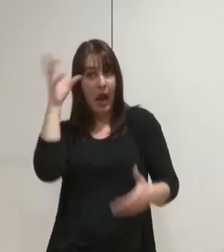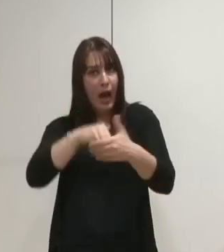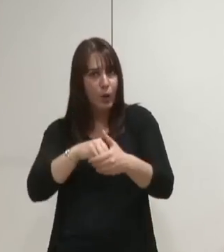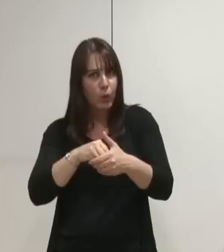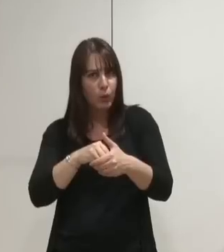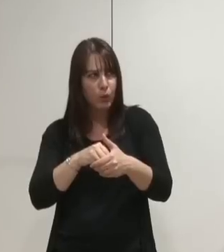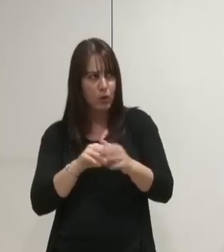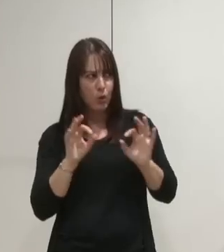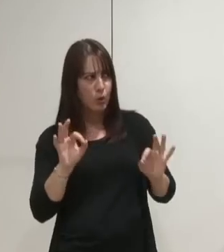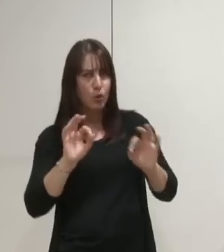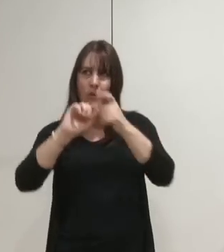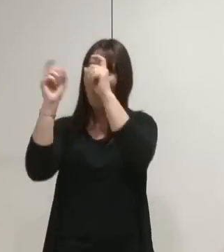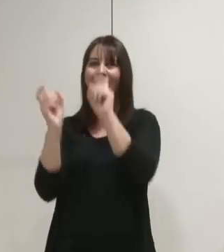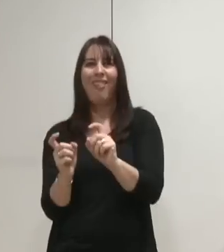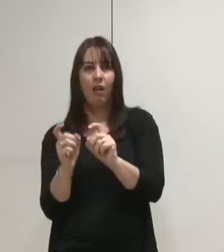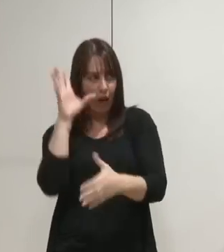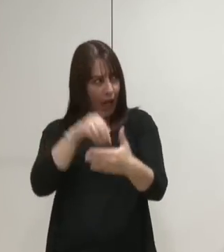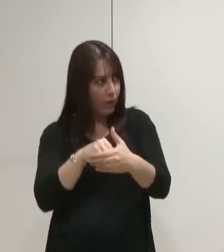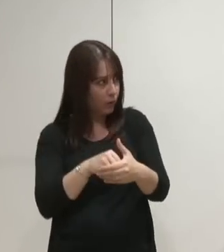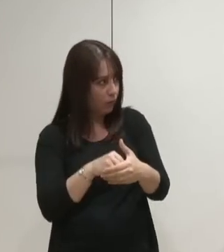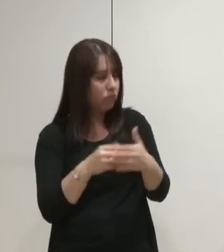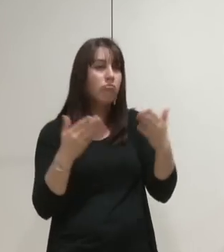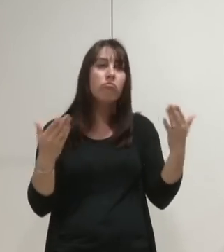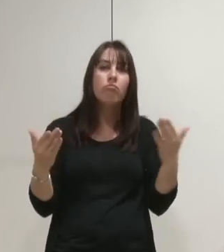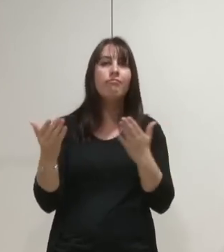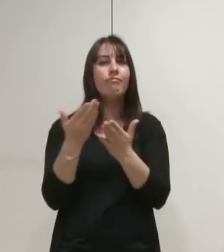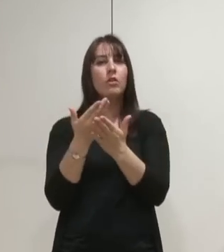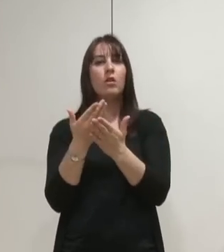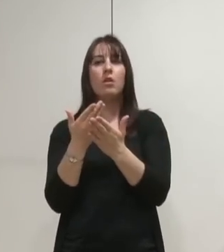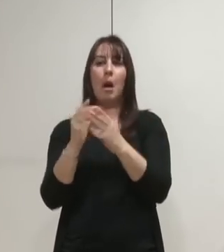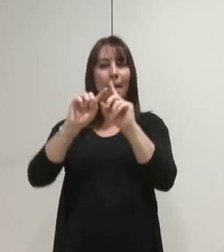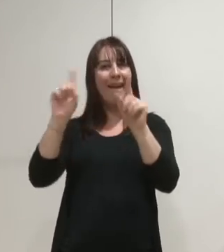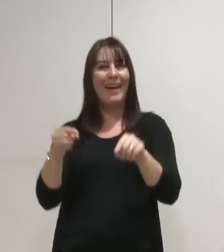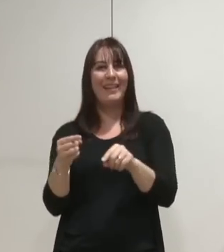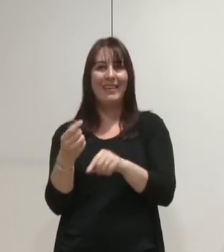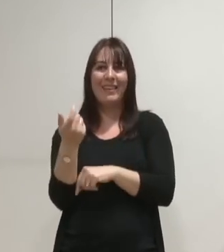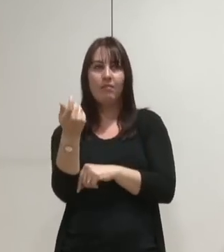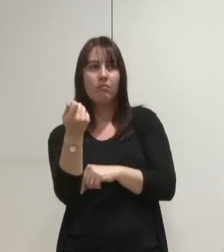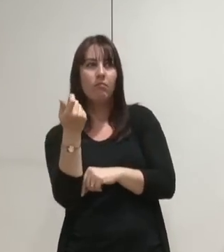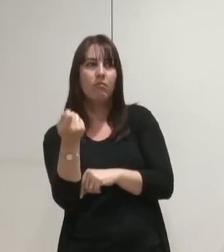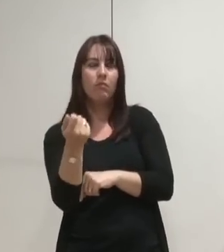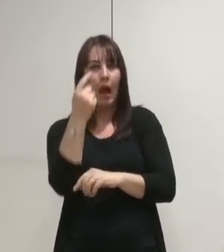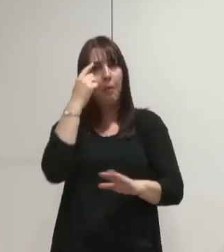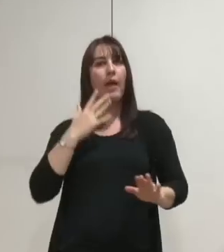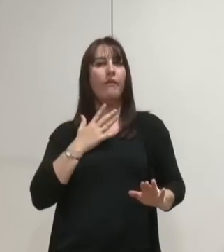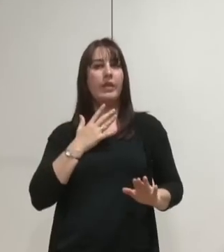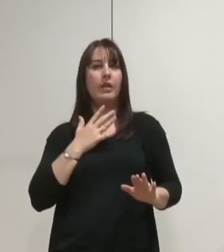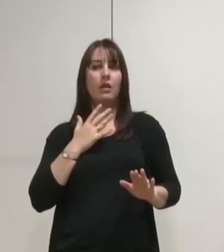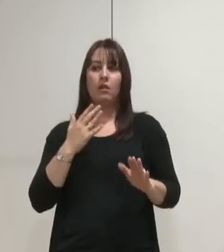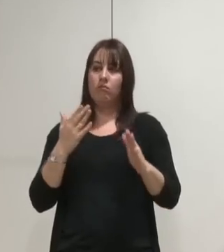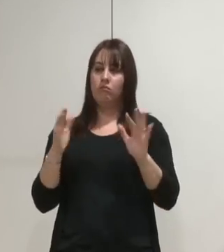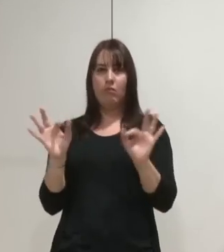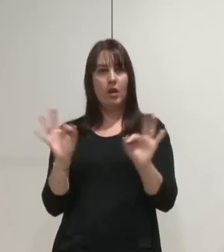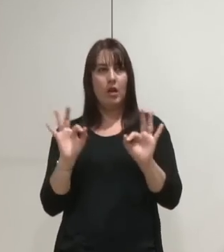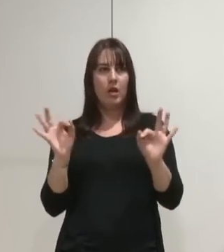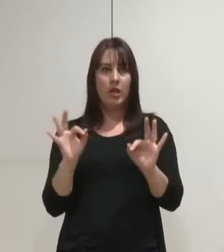baisse aujourd'hui que nous avons à constater sur ces crédits là que je sache il n'y a pas de baisse annoncé par